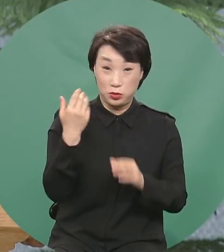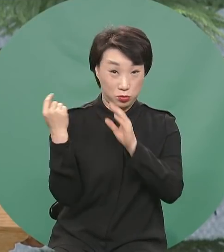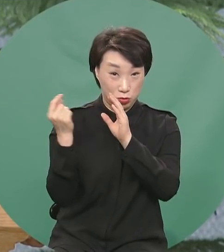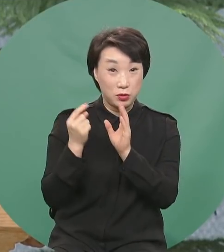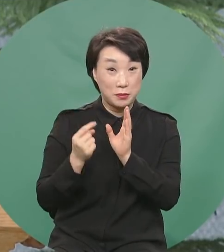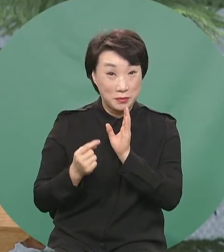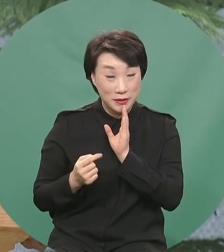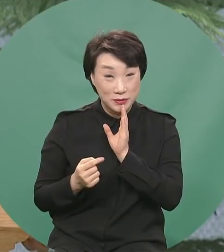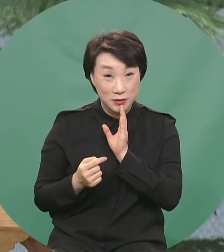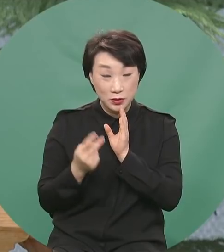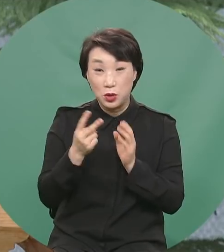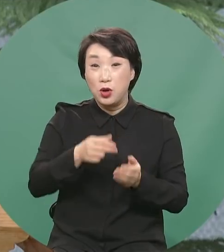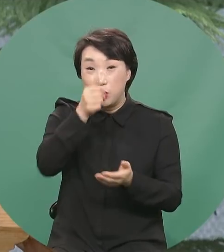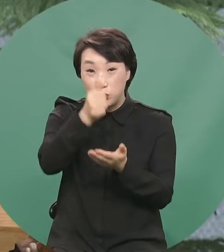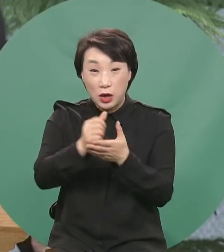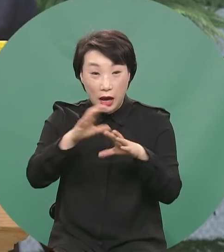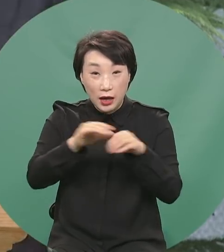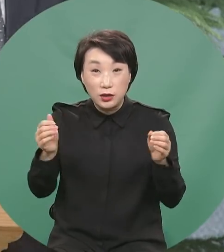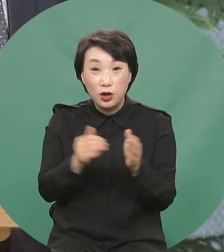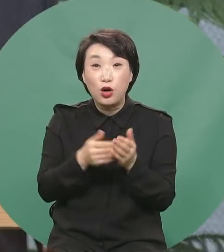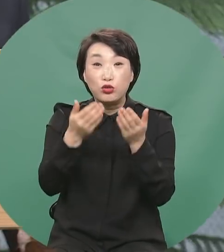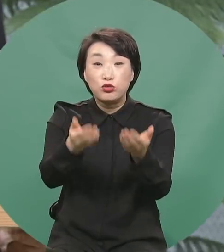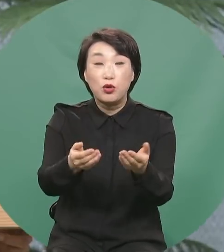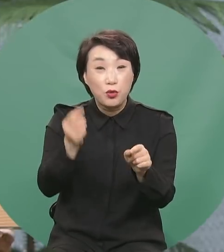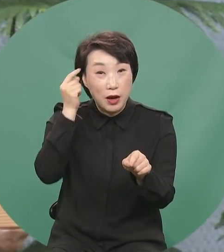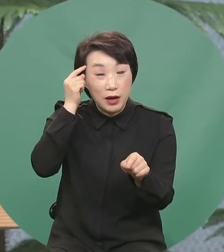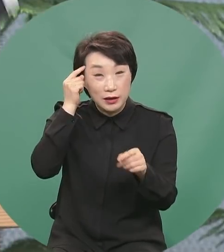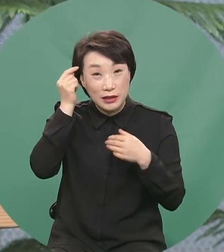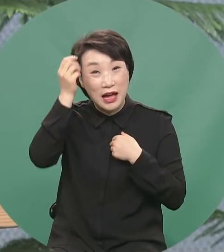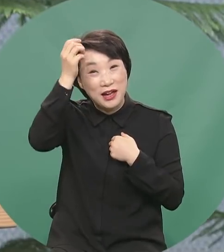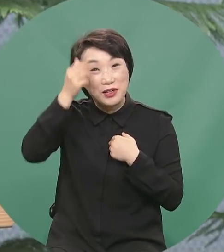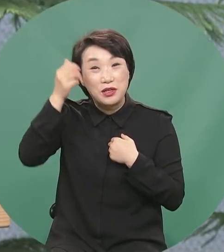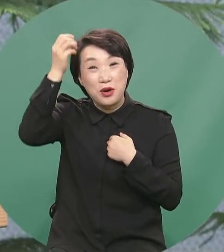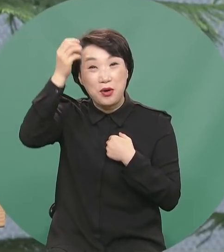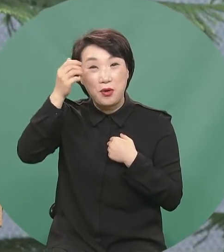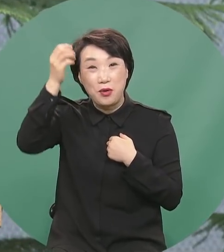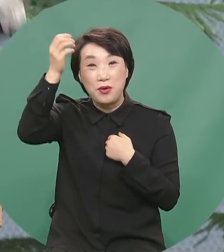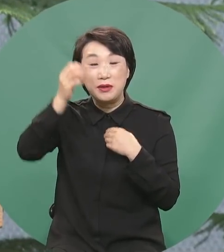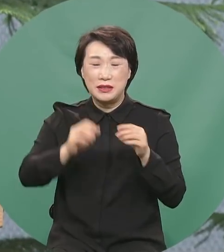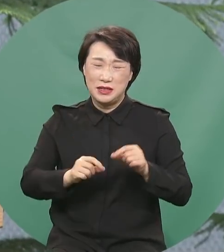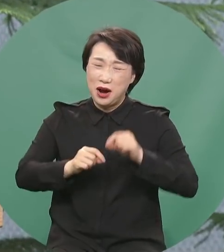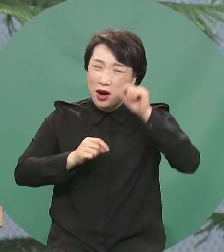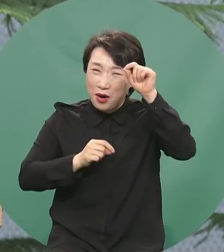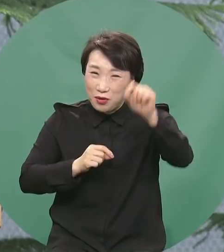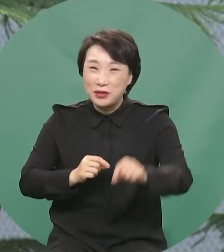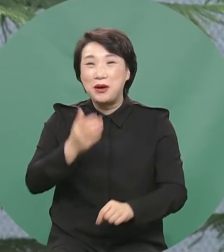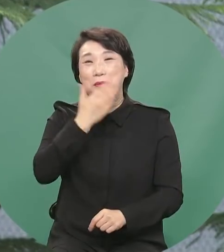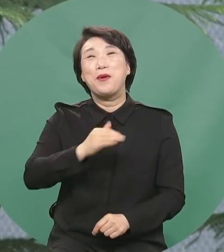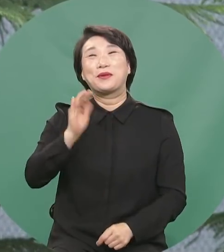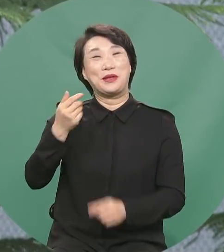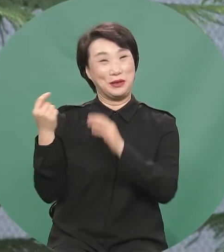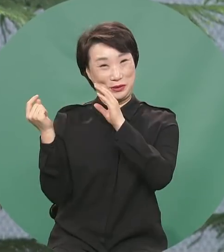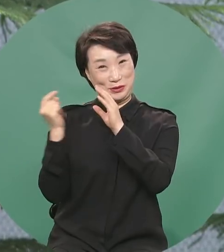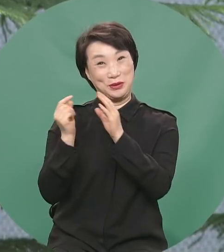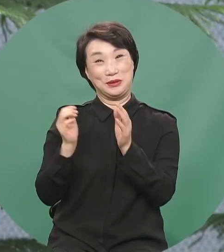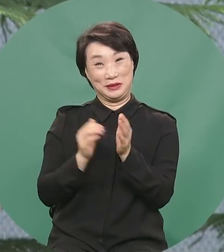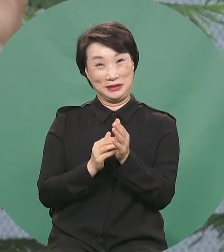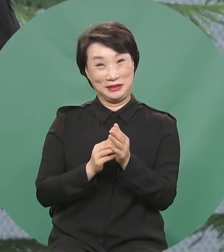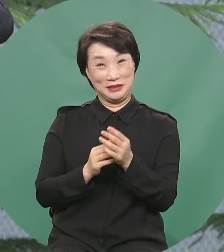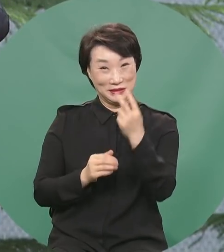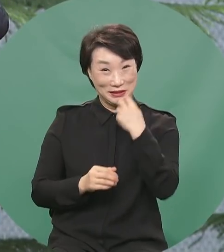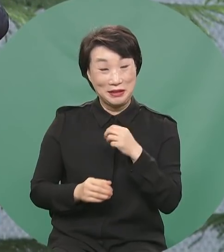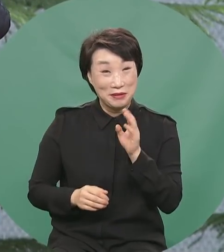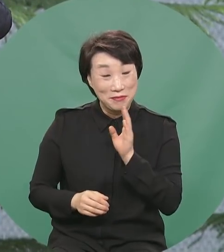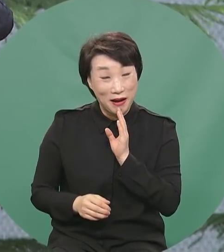소식이요, 죄를 해결하는 것은 내 영혼이 영원한 복된 소식이니,